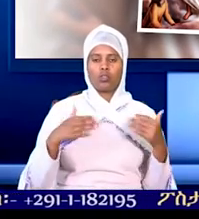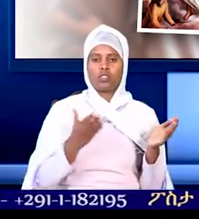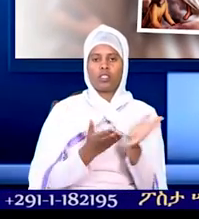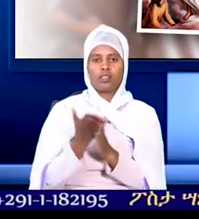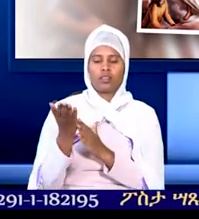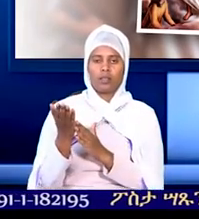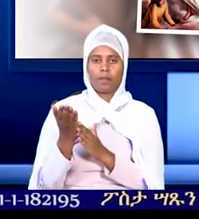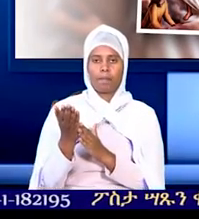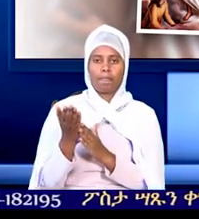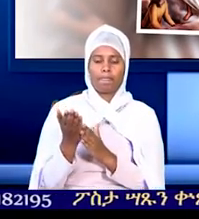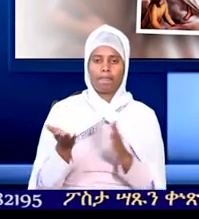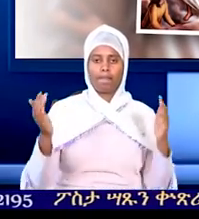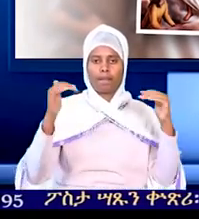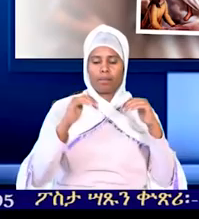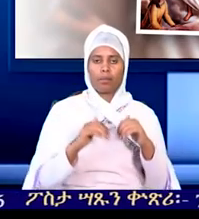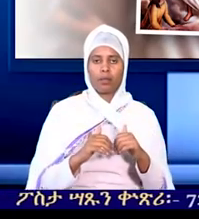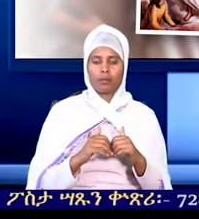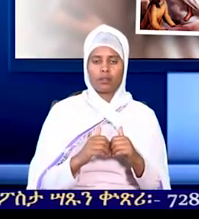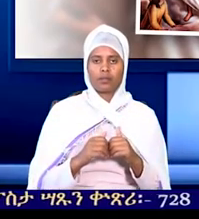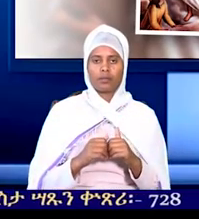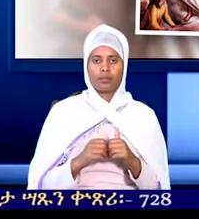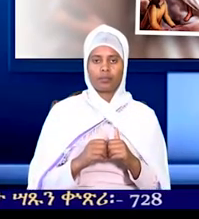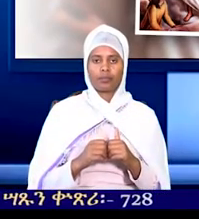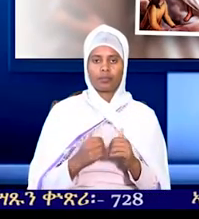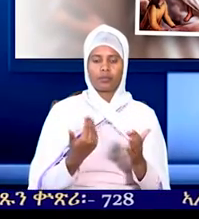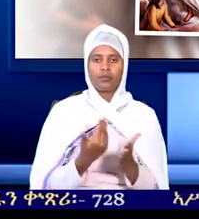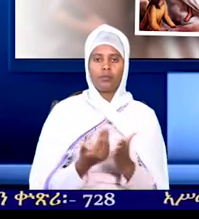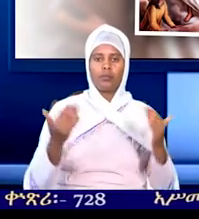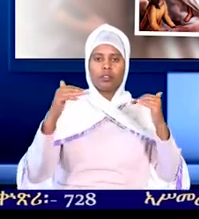ተሰቂሉ ንሞት ዝሓለፈላ ንመቃብር